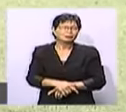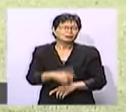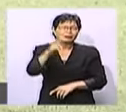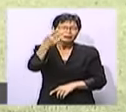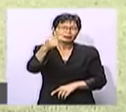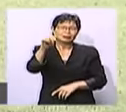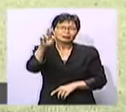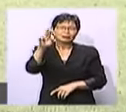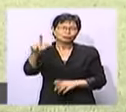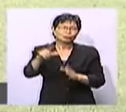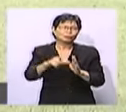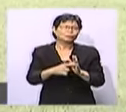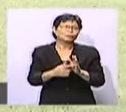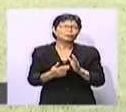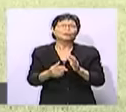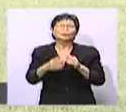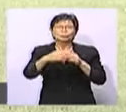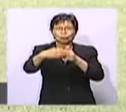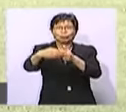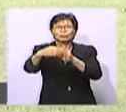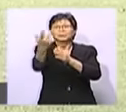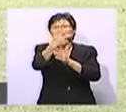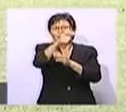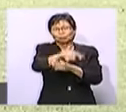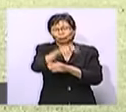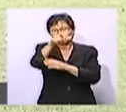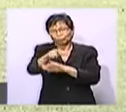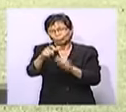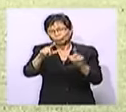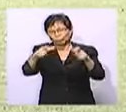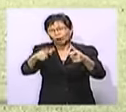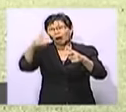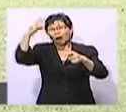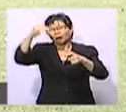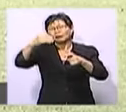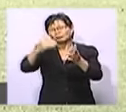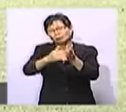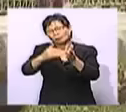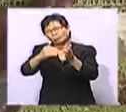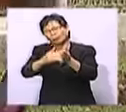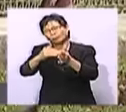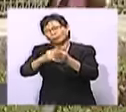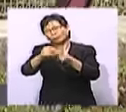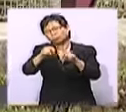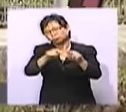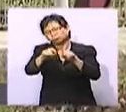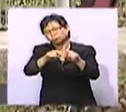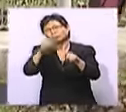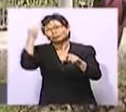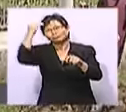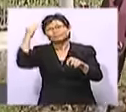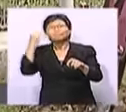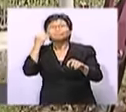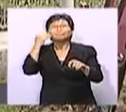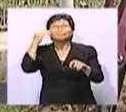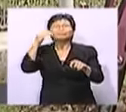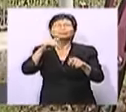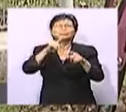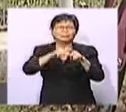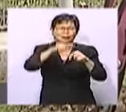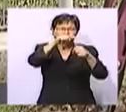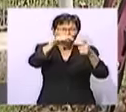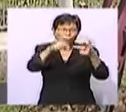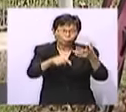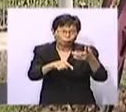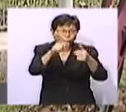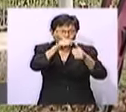Khairul yang mengetuai trio lelaki negara bagi acara recurve berpasukan lelaki seringkali memberi saingan kepada Korea Selatan dalam beberapa siri